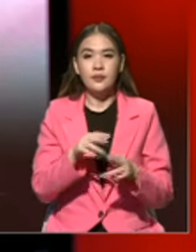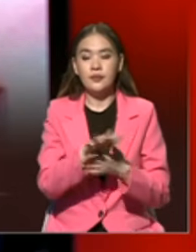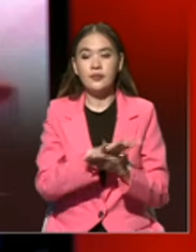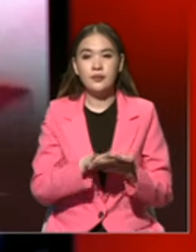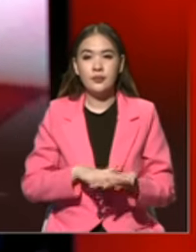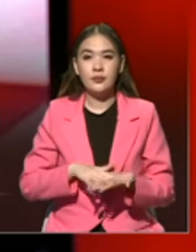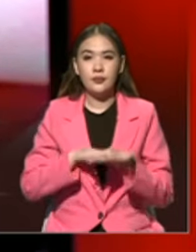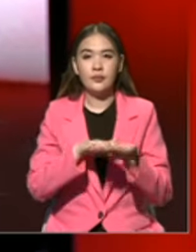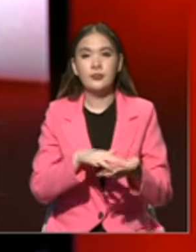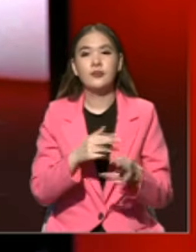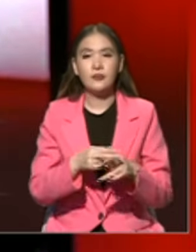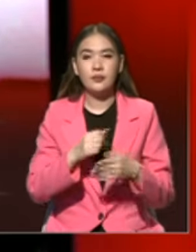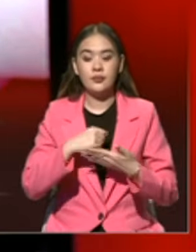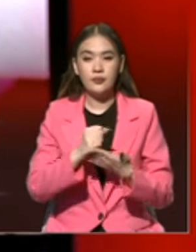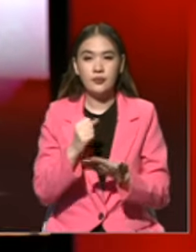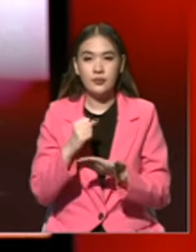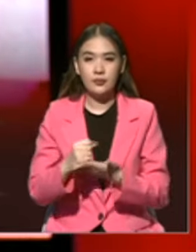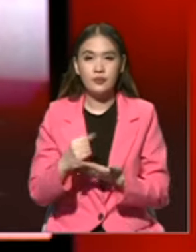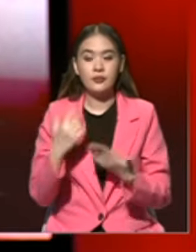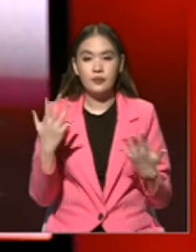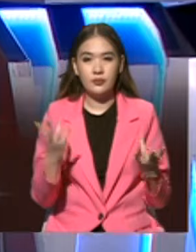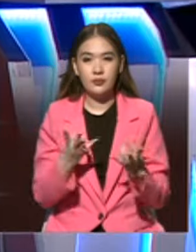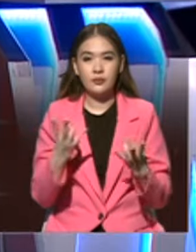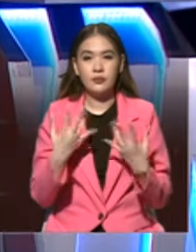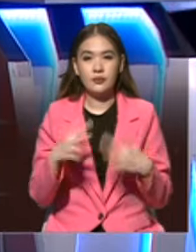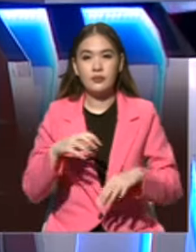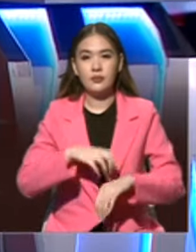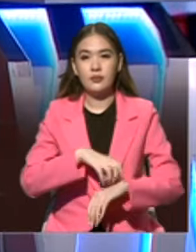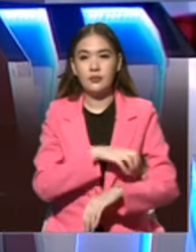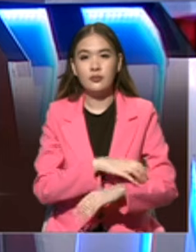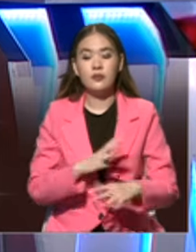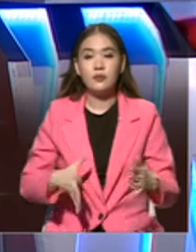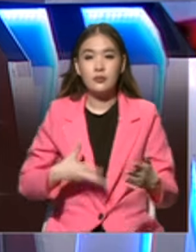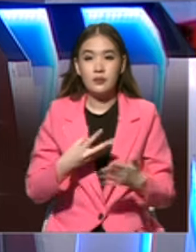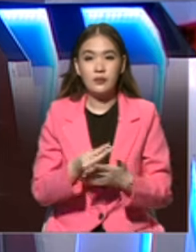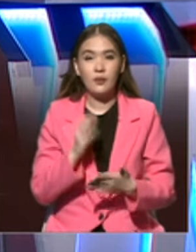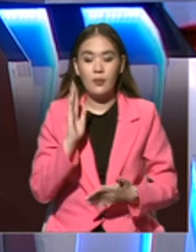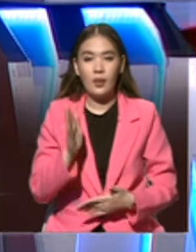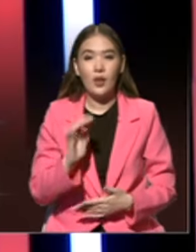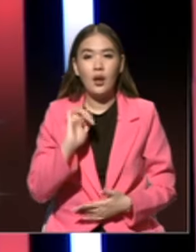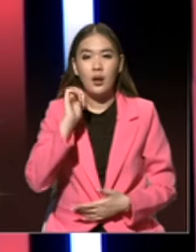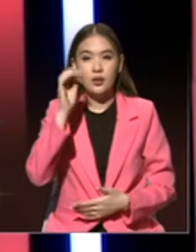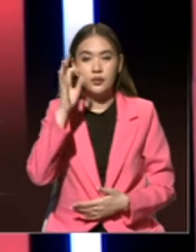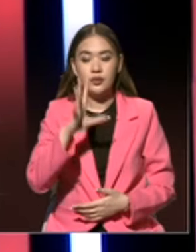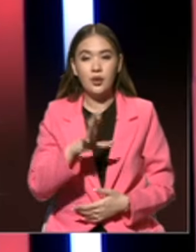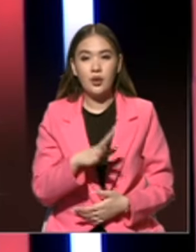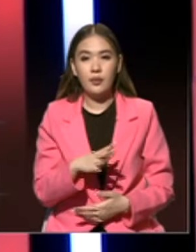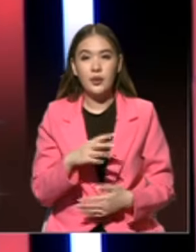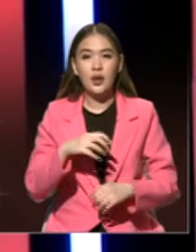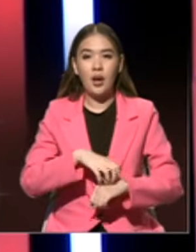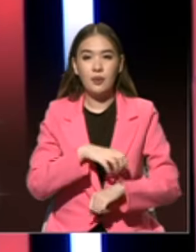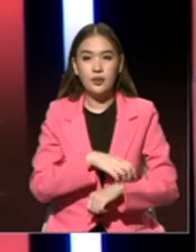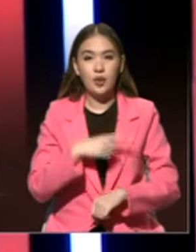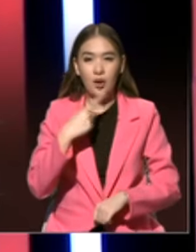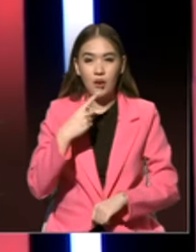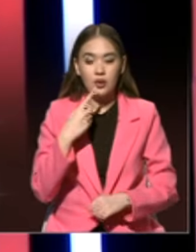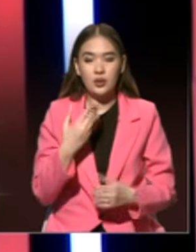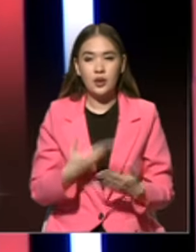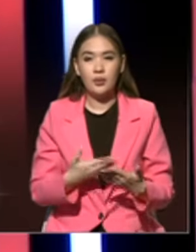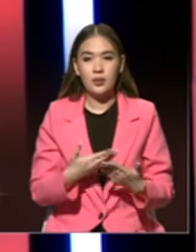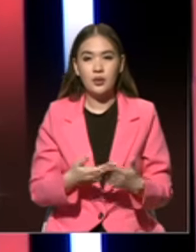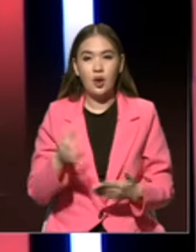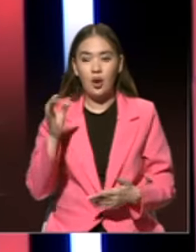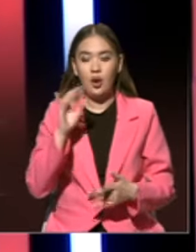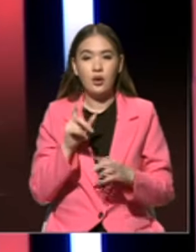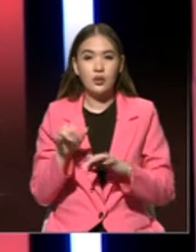жаңағы несін бекітсе болды, оны комиссия төлейді өздері. Ертең сол комиссия дейміз ғой енді, бірақ сол комиссия